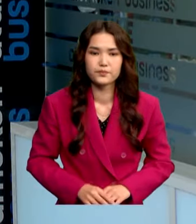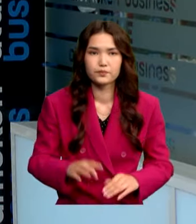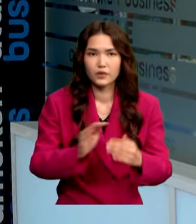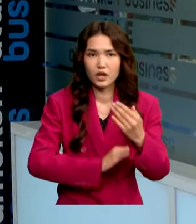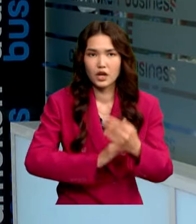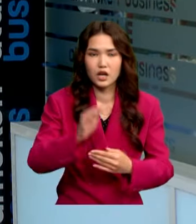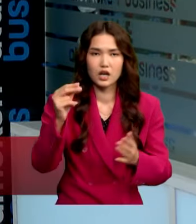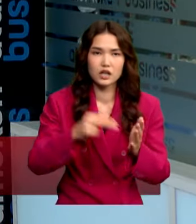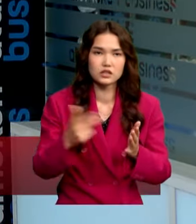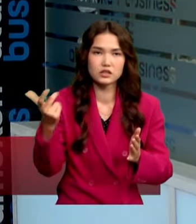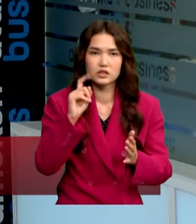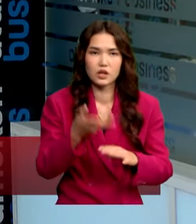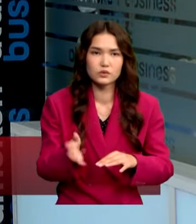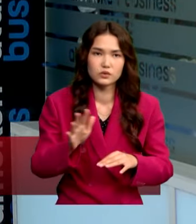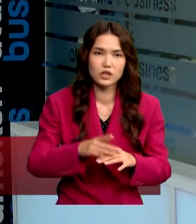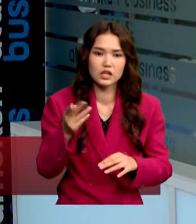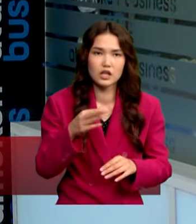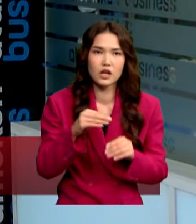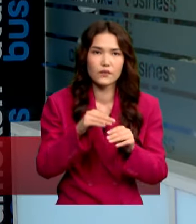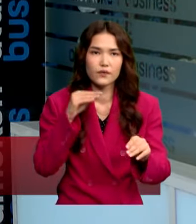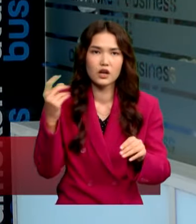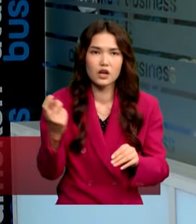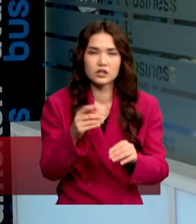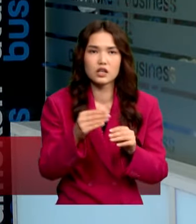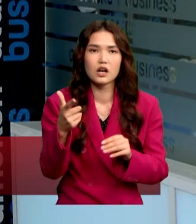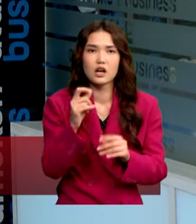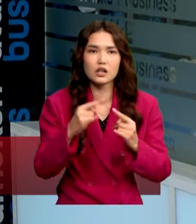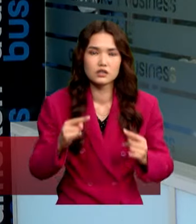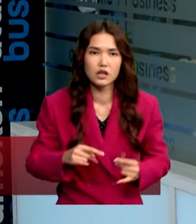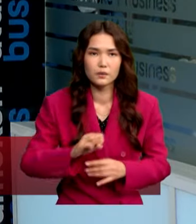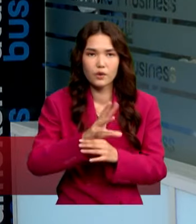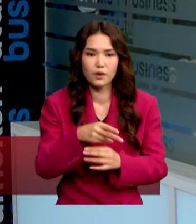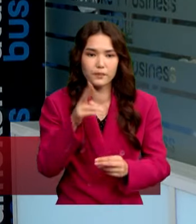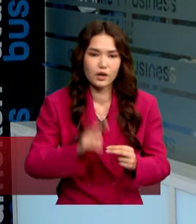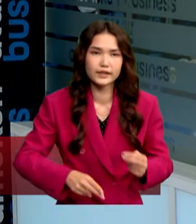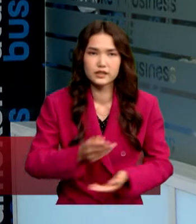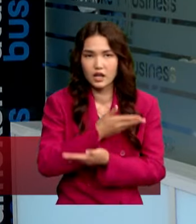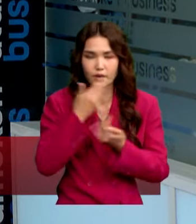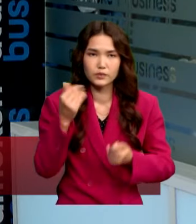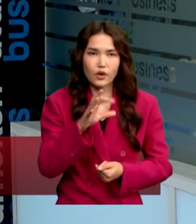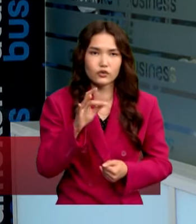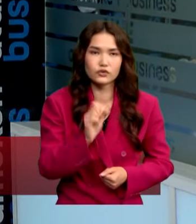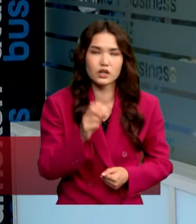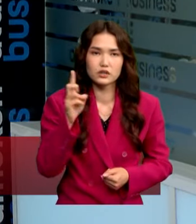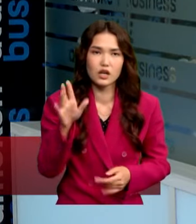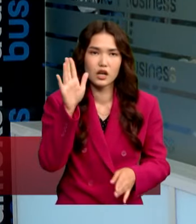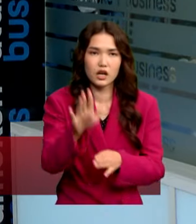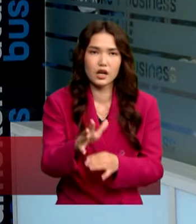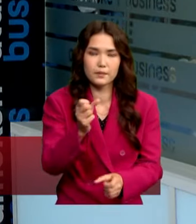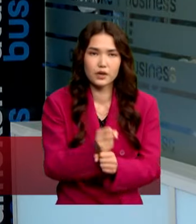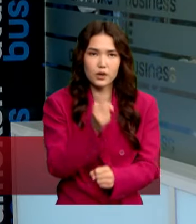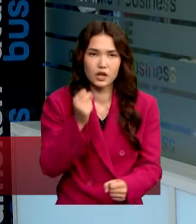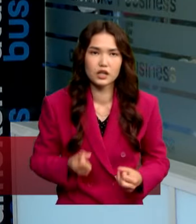С повышением цен на газ сложности для владельцев авто с газобаллонным оборудованием не заканчиваются. Олжас Бектенов поручил